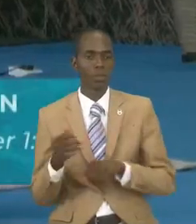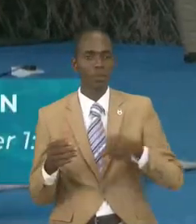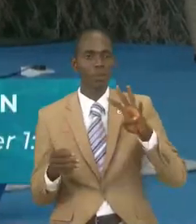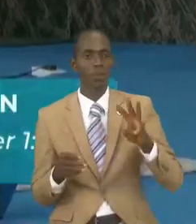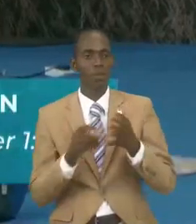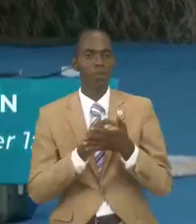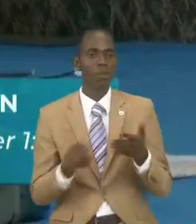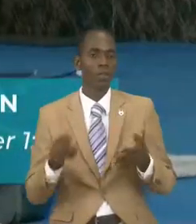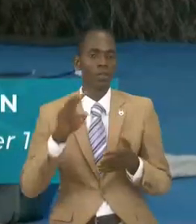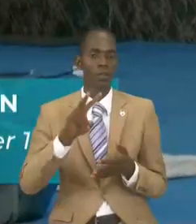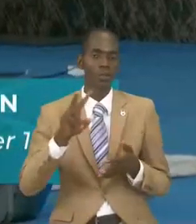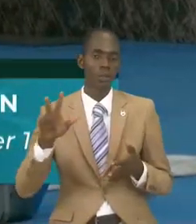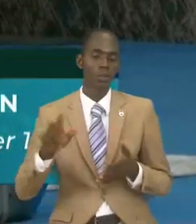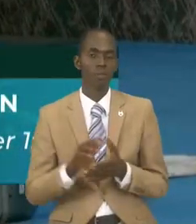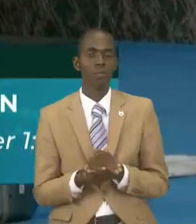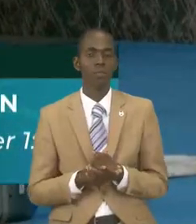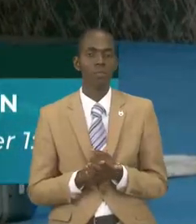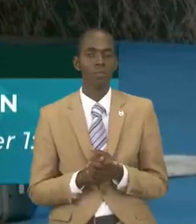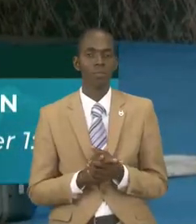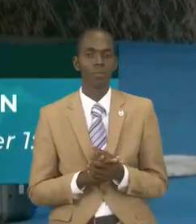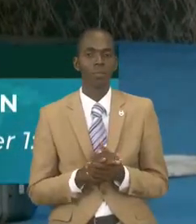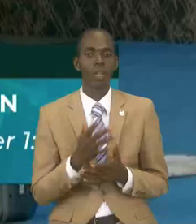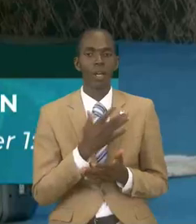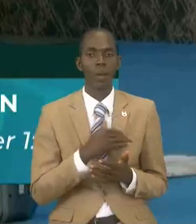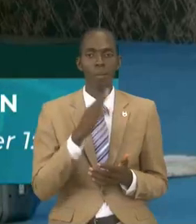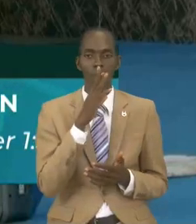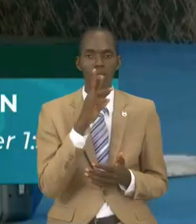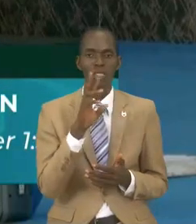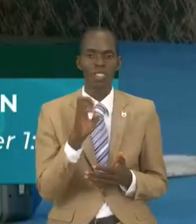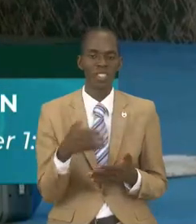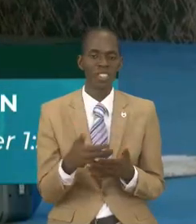Éphésiens 4, verset 23, à être